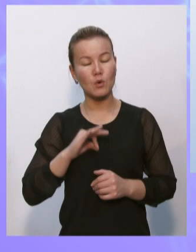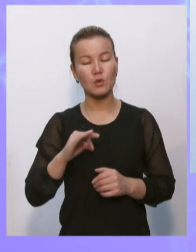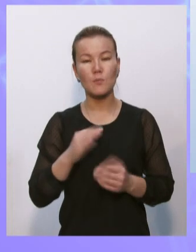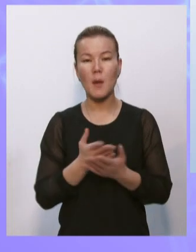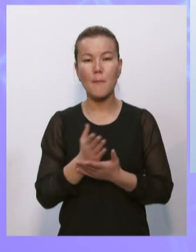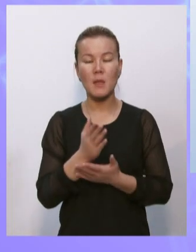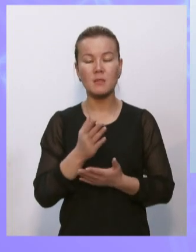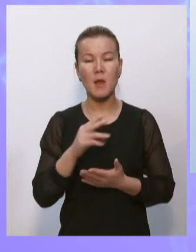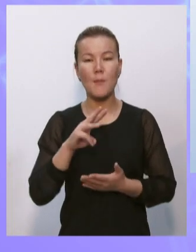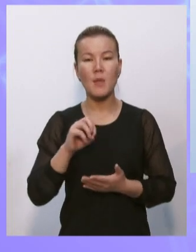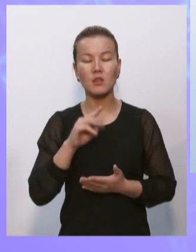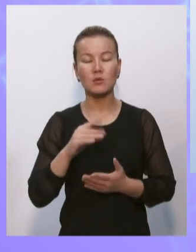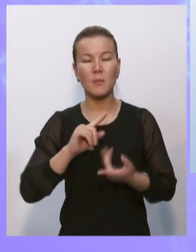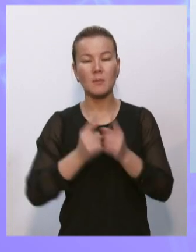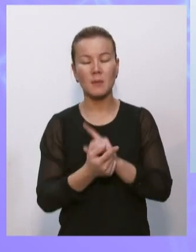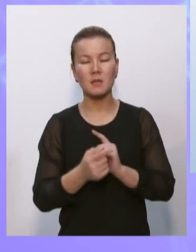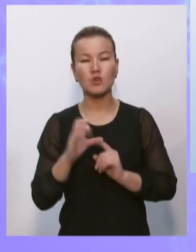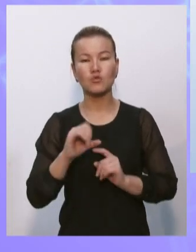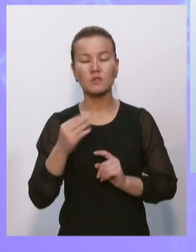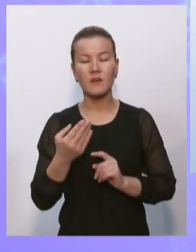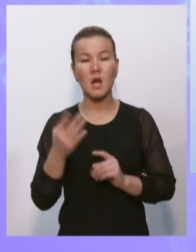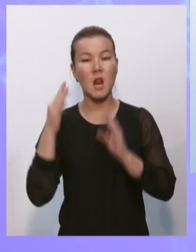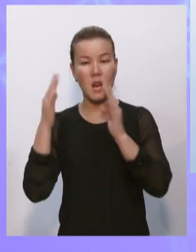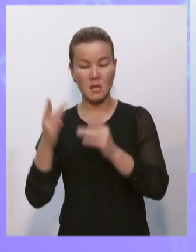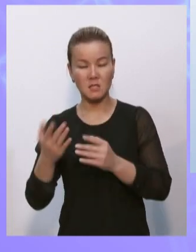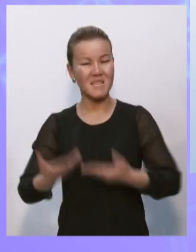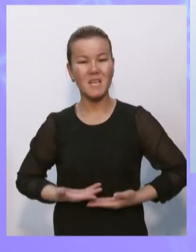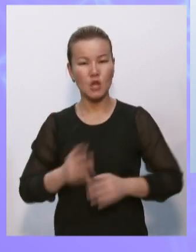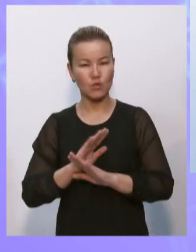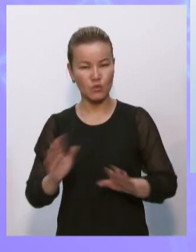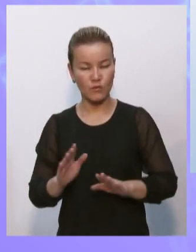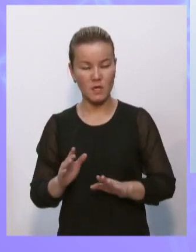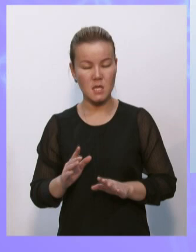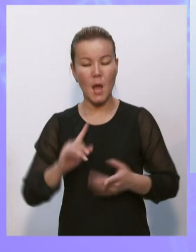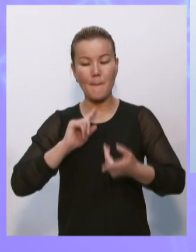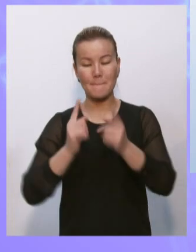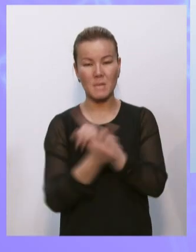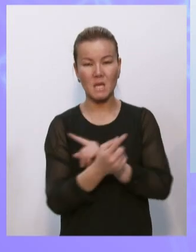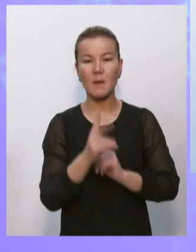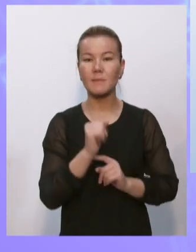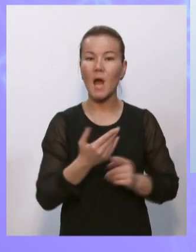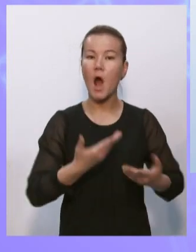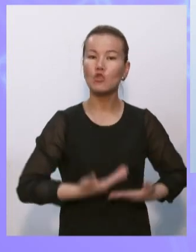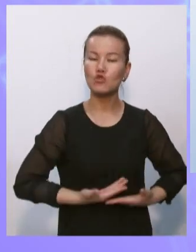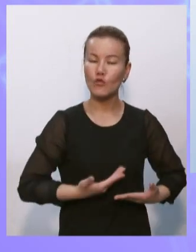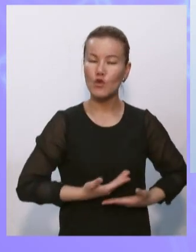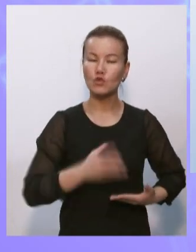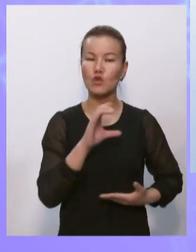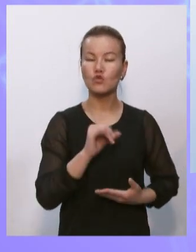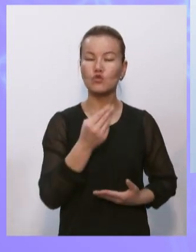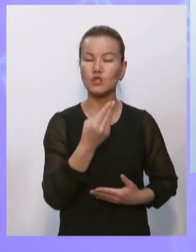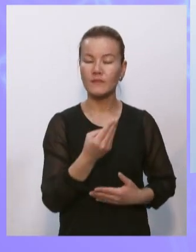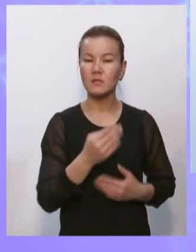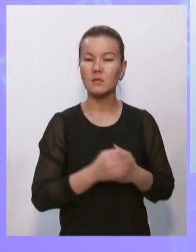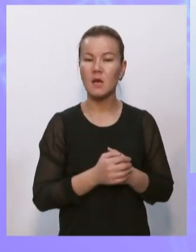метод подмены существительных. Слово лес неодушевленное. Меняем его на одушевленное